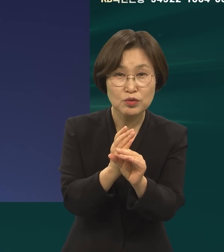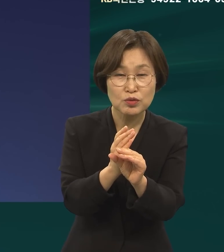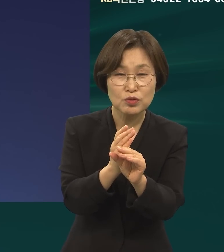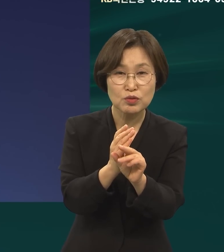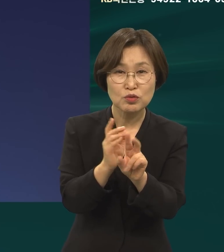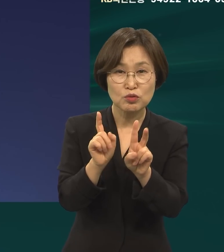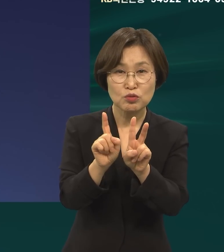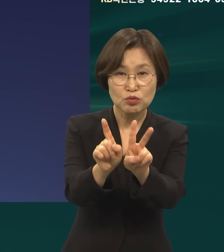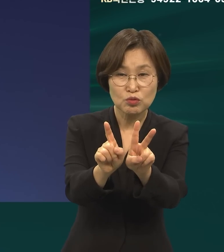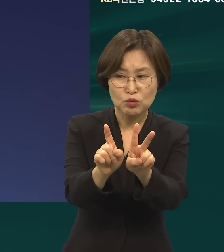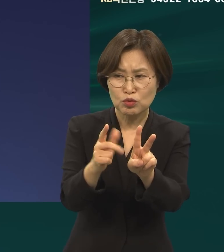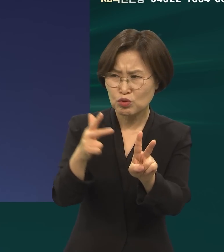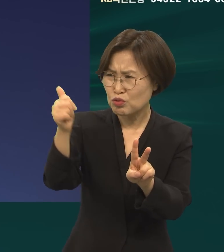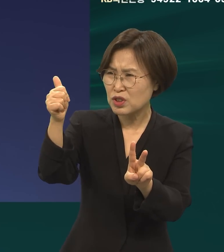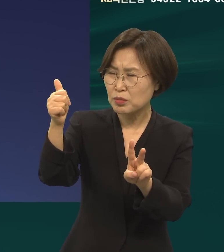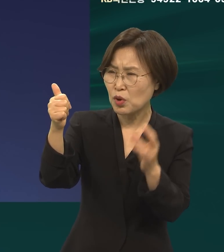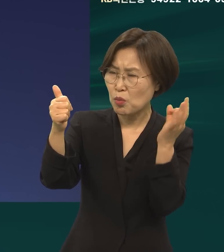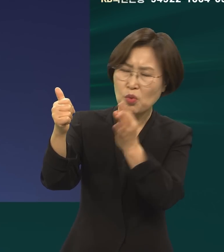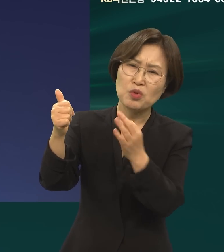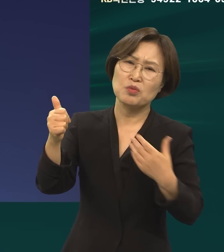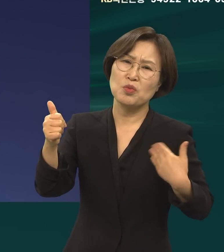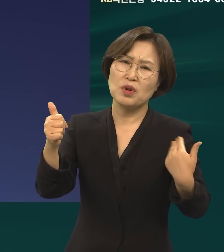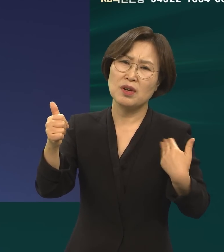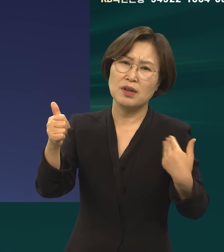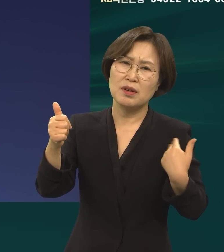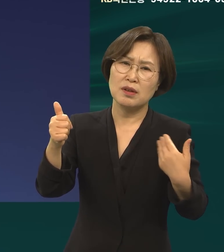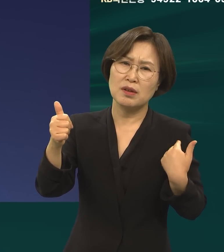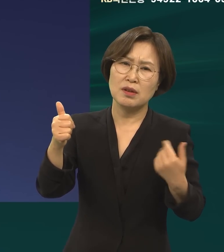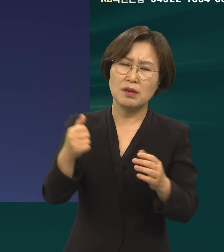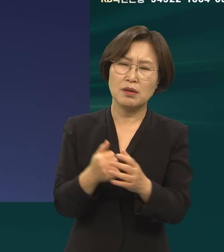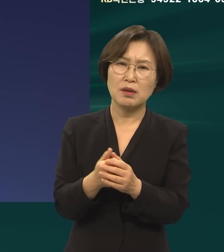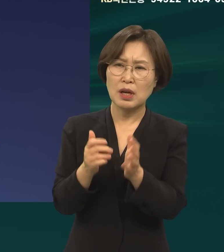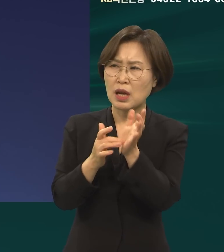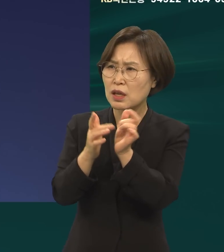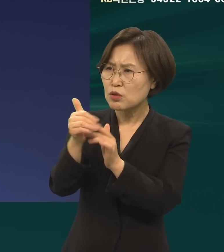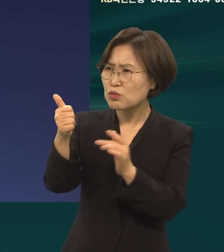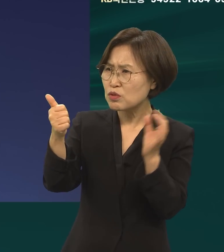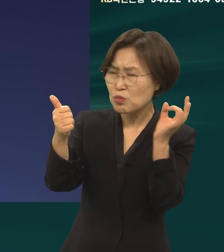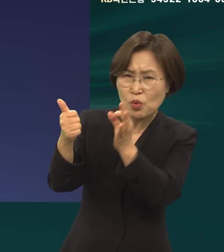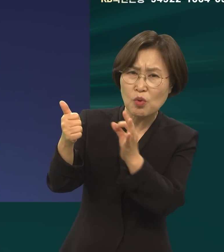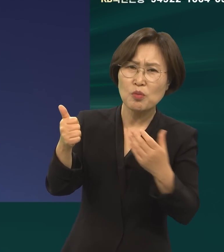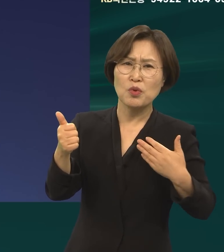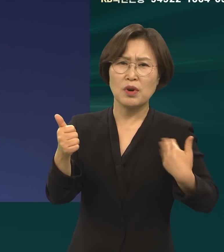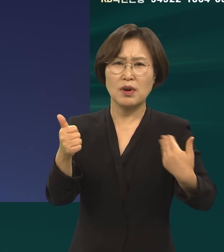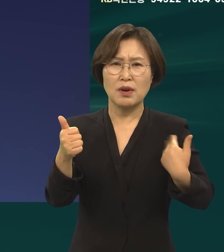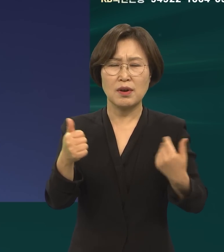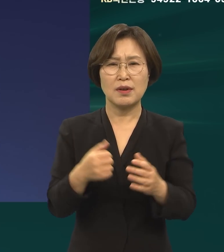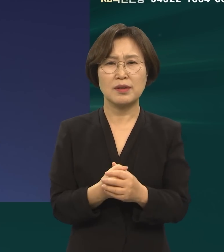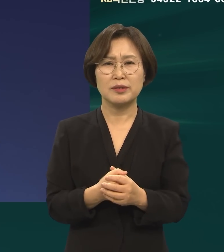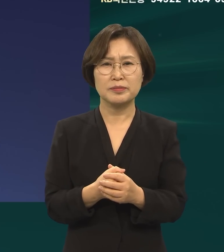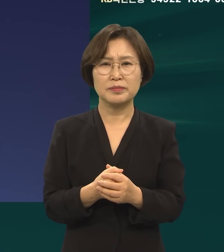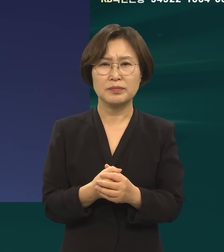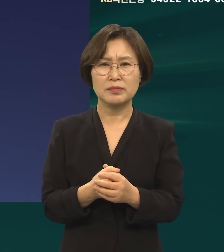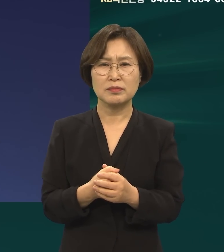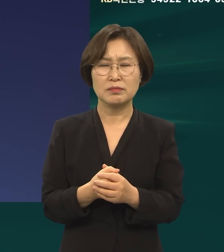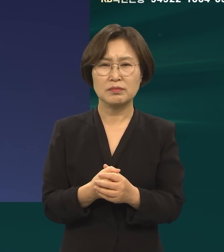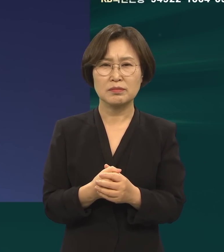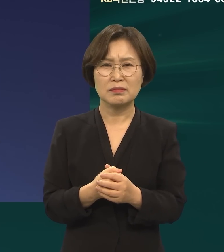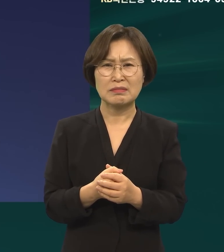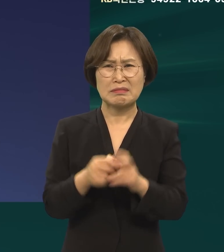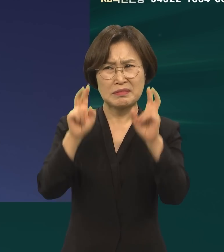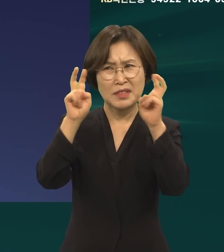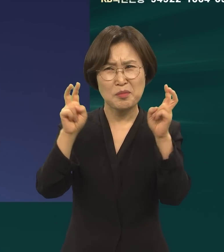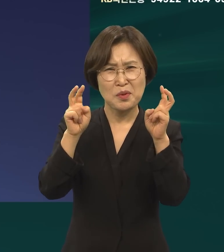몰라요? 몰라요. 이들을 알아요, 몰라요? 예수님인지 모르니까 제가 제목을 붙였어요. 슬픈